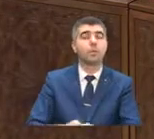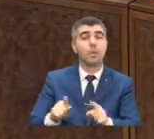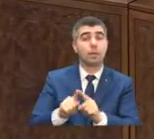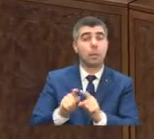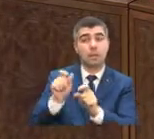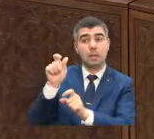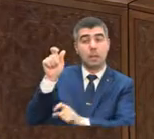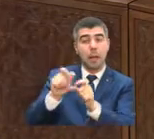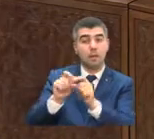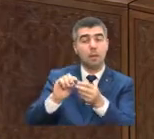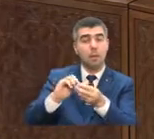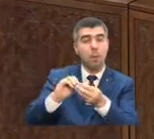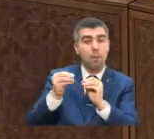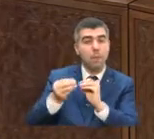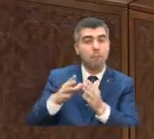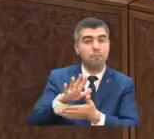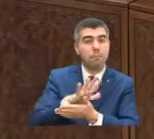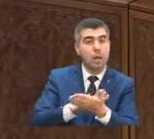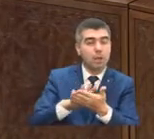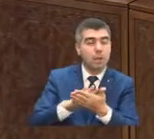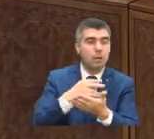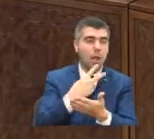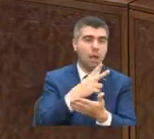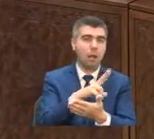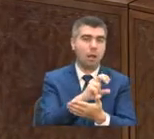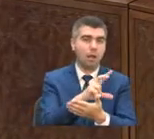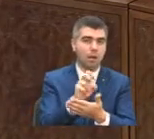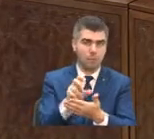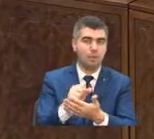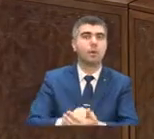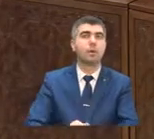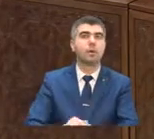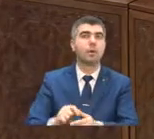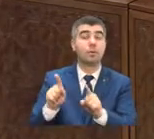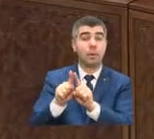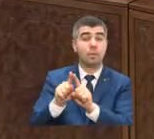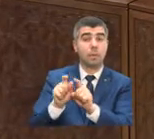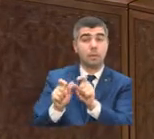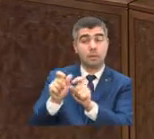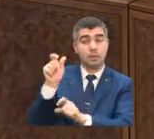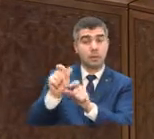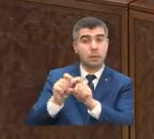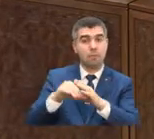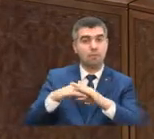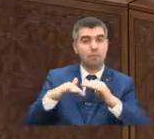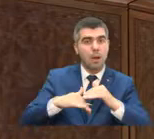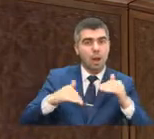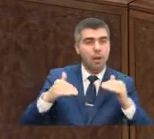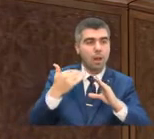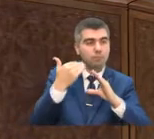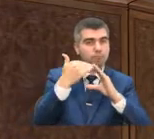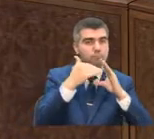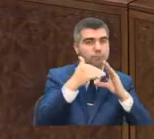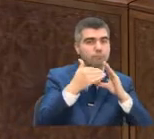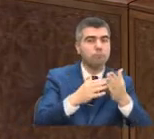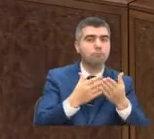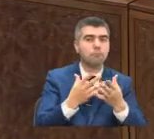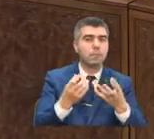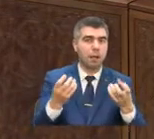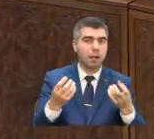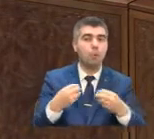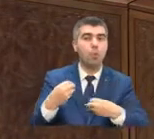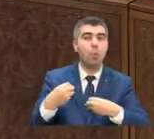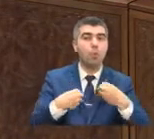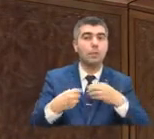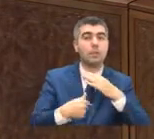على المشاكل ديالهم. طبعا الساده النواب الحمد لله كيقوم بهذا الدور، وانا اتلقى كثير من الشكايات في هذا المجال، ايضا المدير العام.